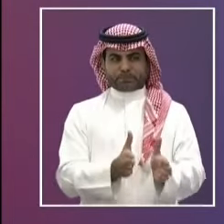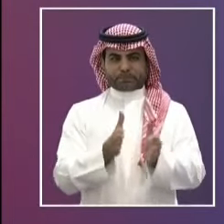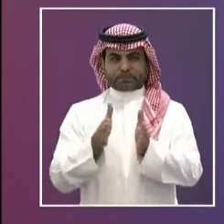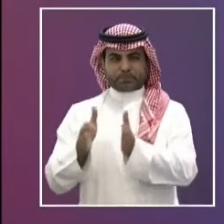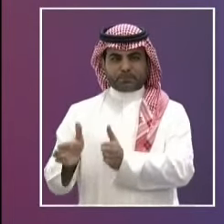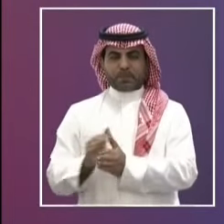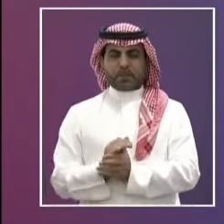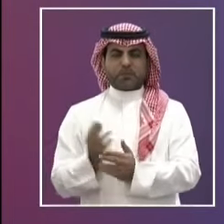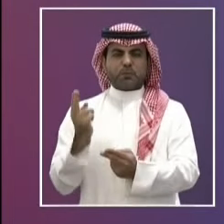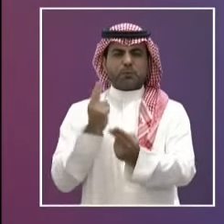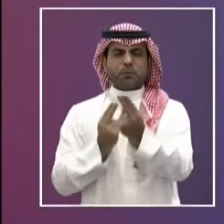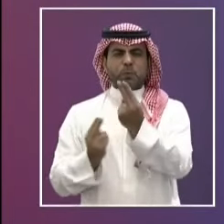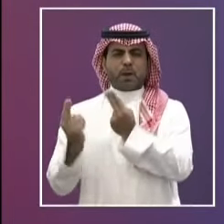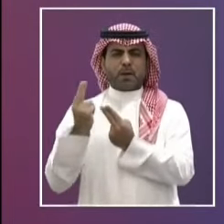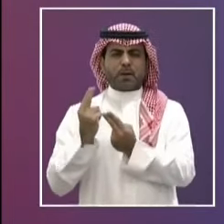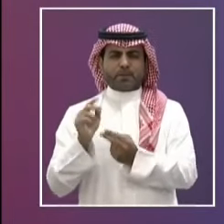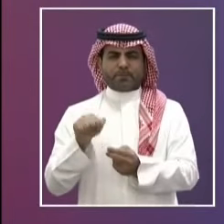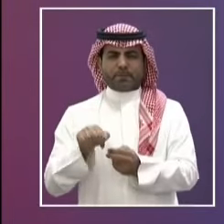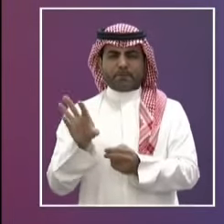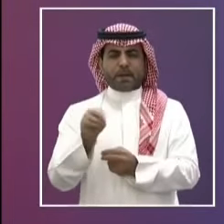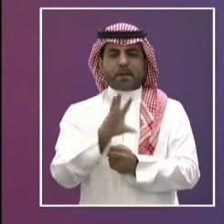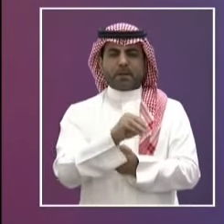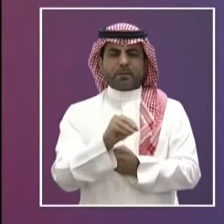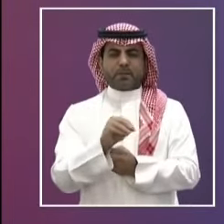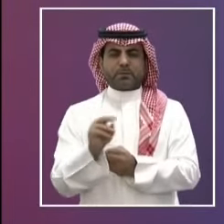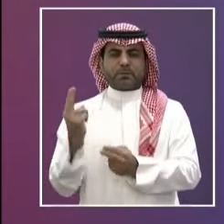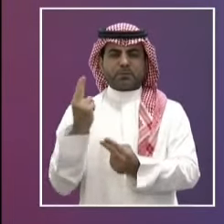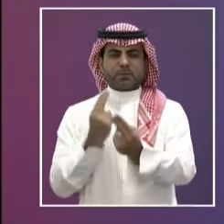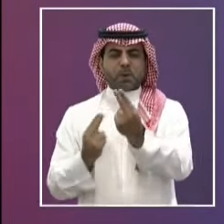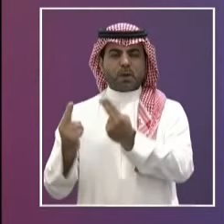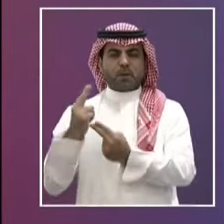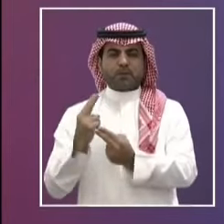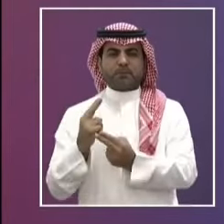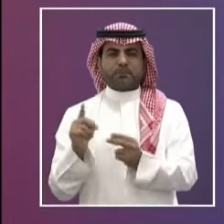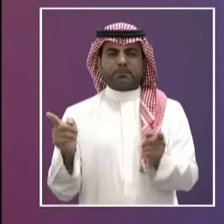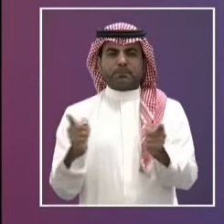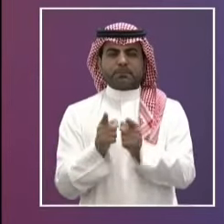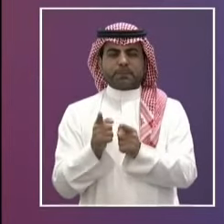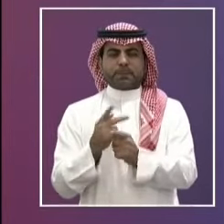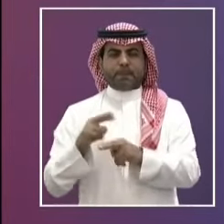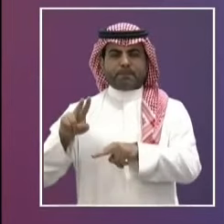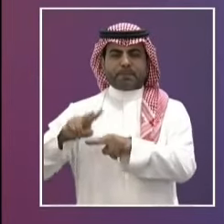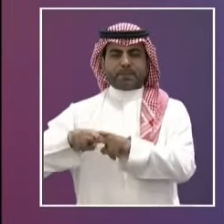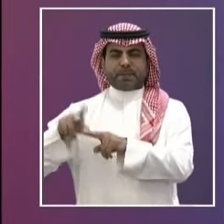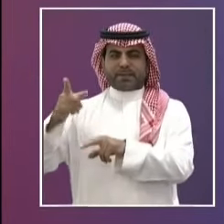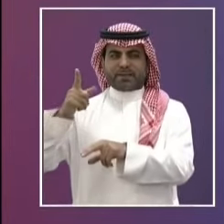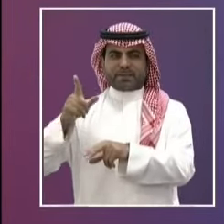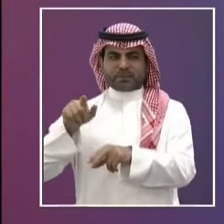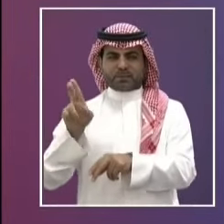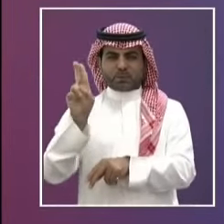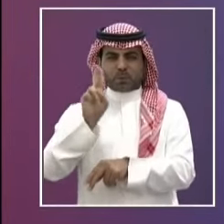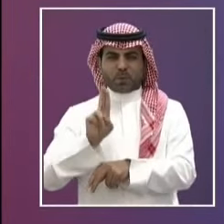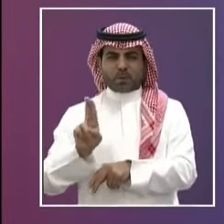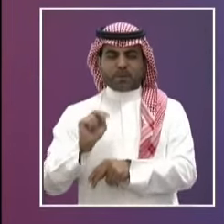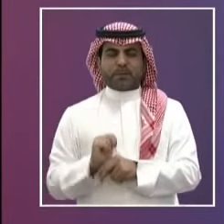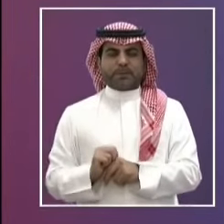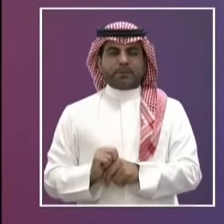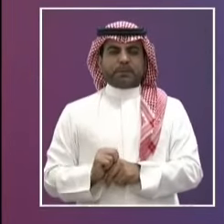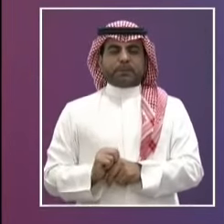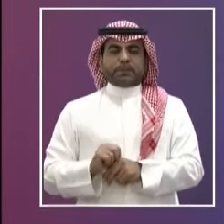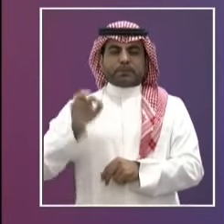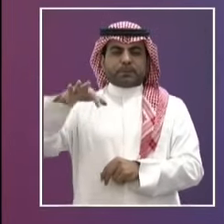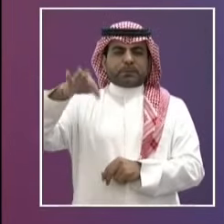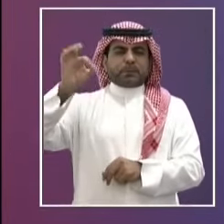من الاستفسارات الشائعة يلاحظ البعض، كما يلاحظ من أورد هذا السؤال على الهاشتاج،